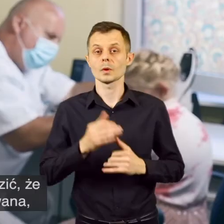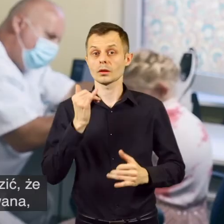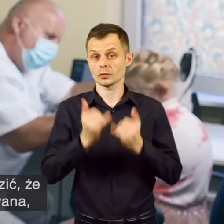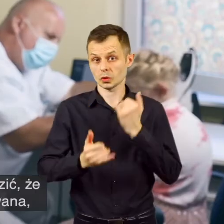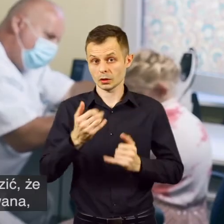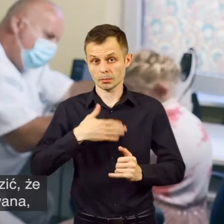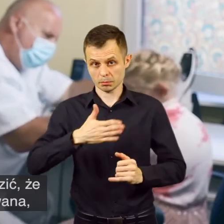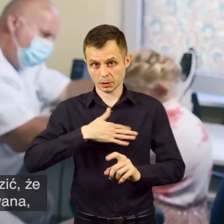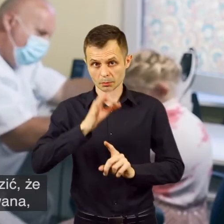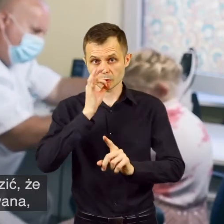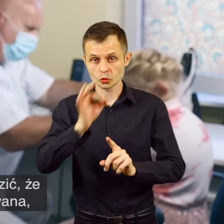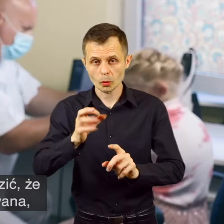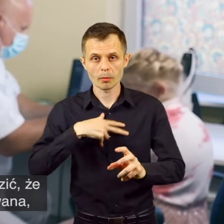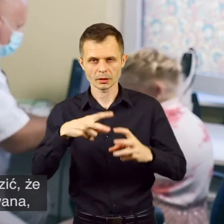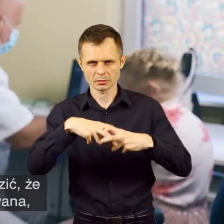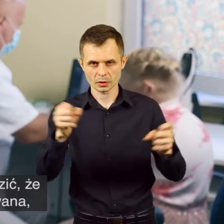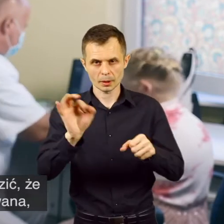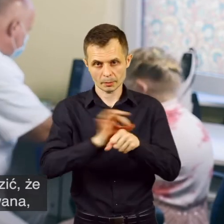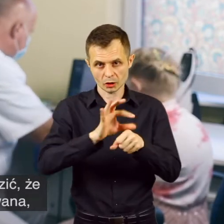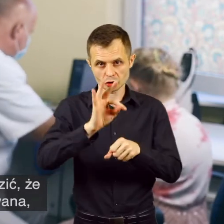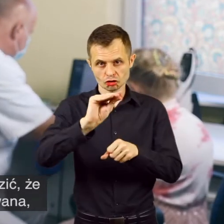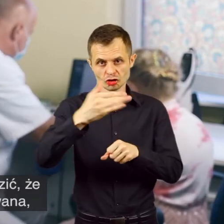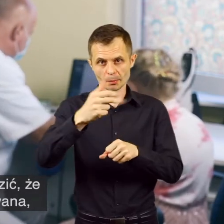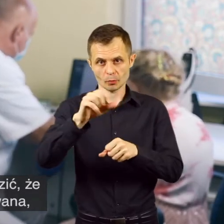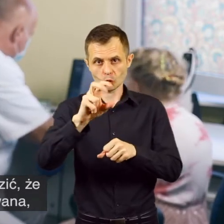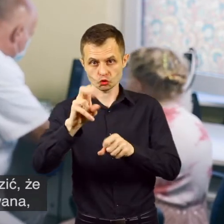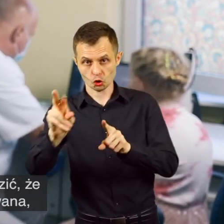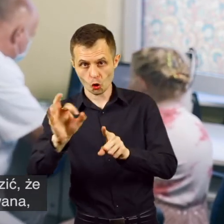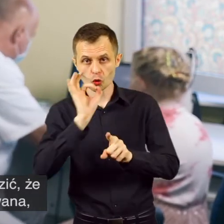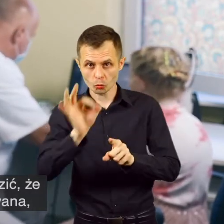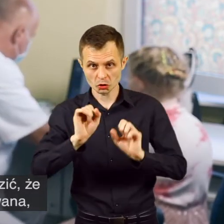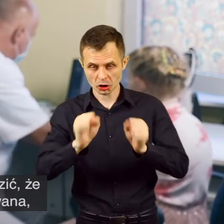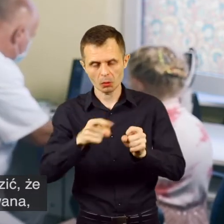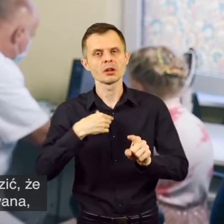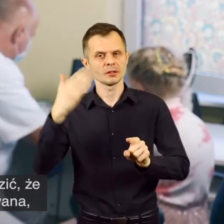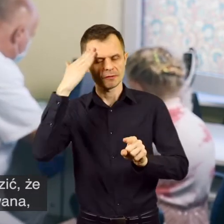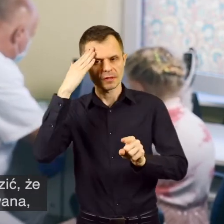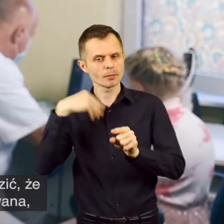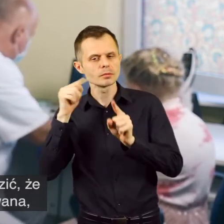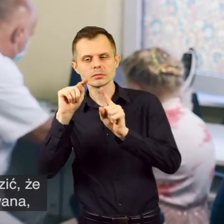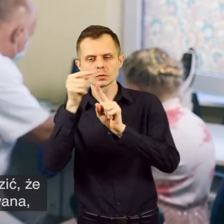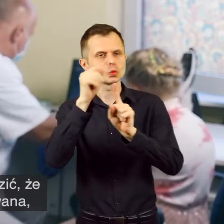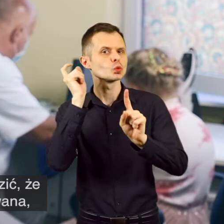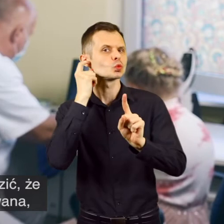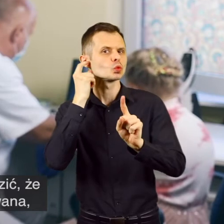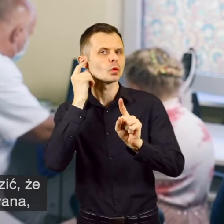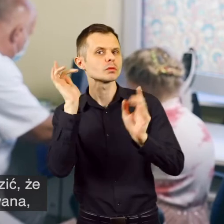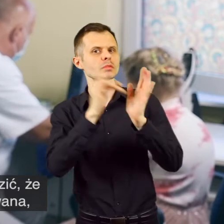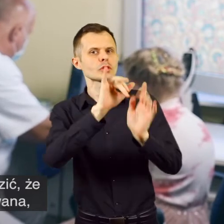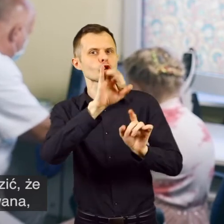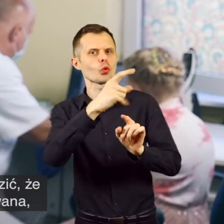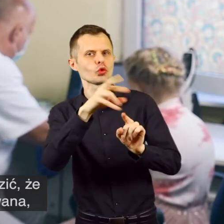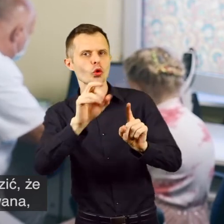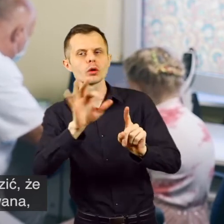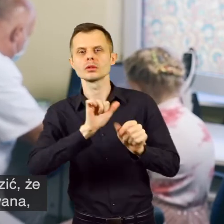Jeżeli mamy prawidłowy odruch z mięśni strzemiączkowych, możemy stwierdzić, że droga słuchowa do tego poziomu jądra oliwki górnej